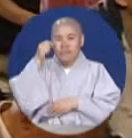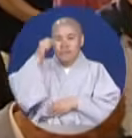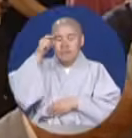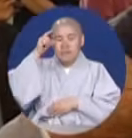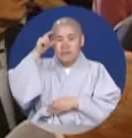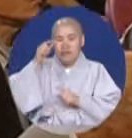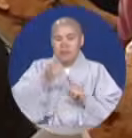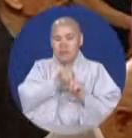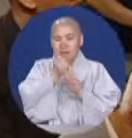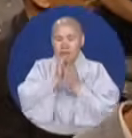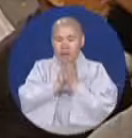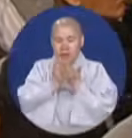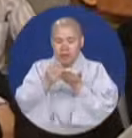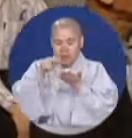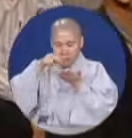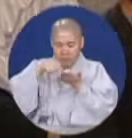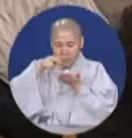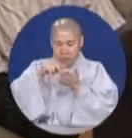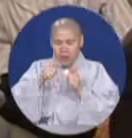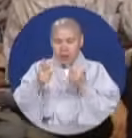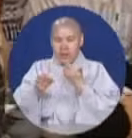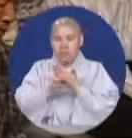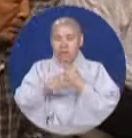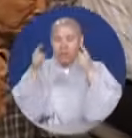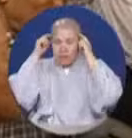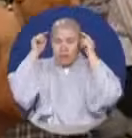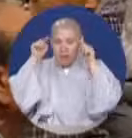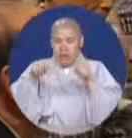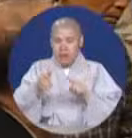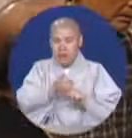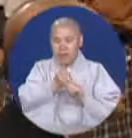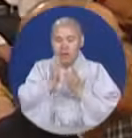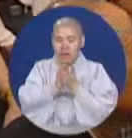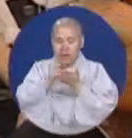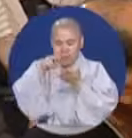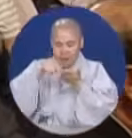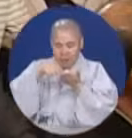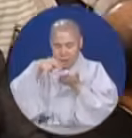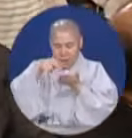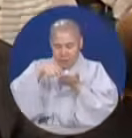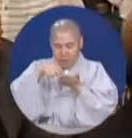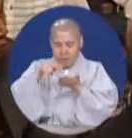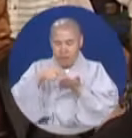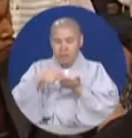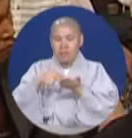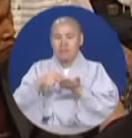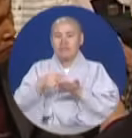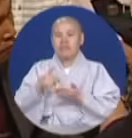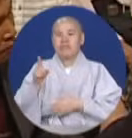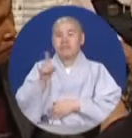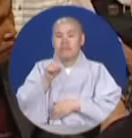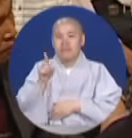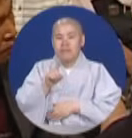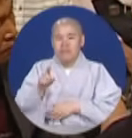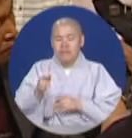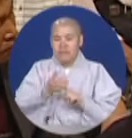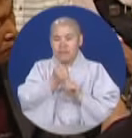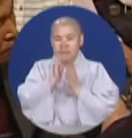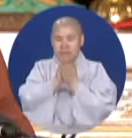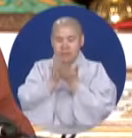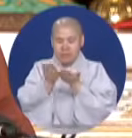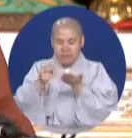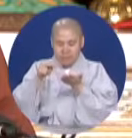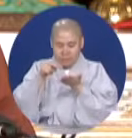지혜롭게 경을 보느냐 어리석게 경을 보느냐 이걸 얘기하신 거예요. 그 경을